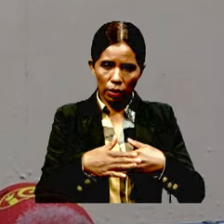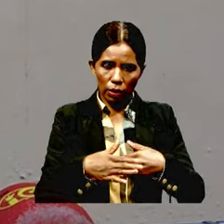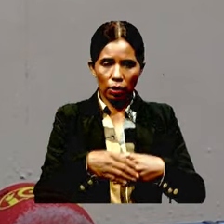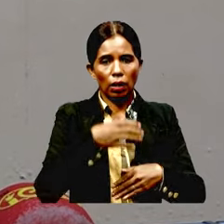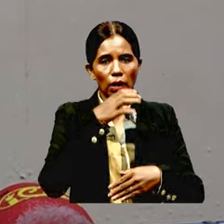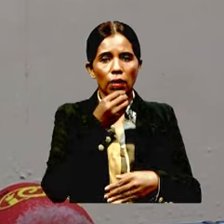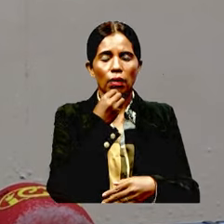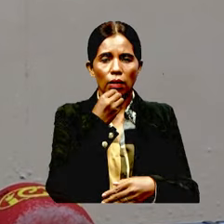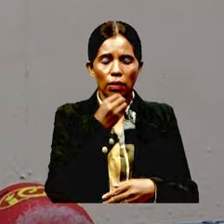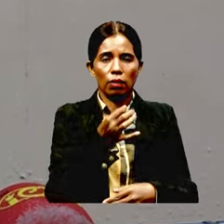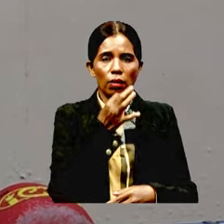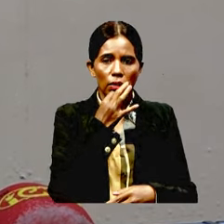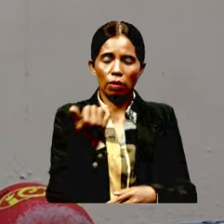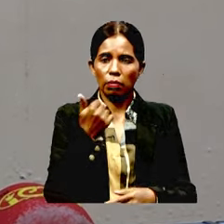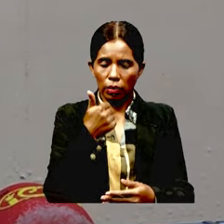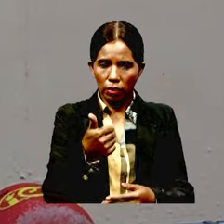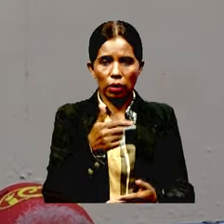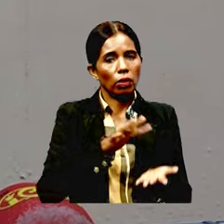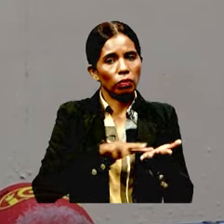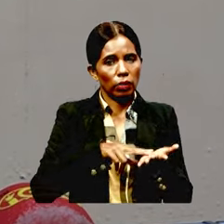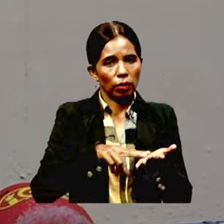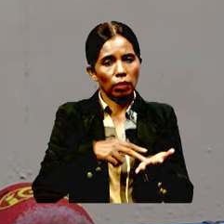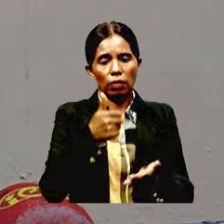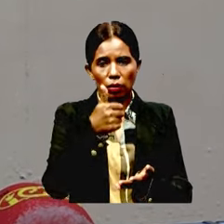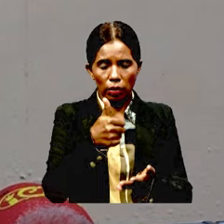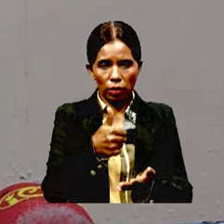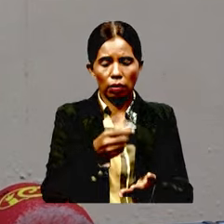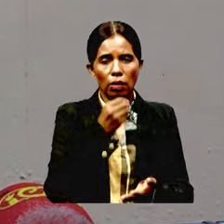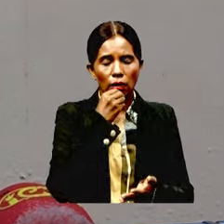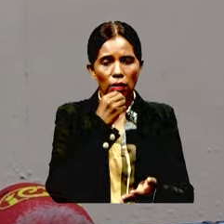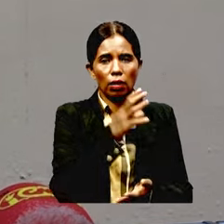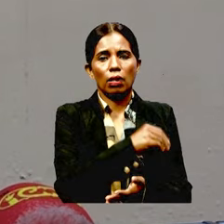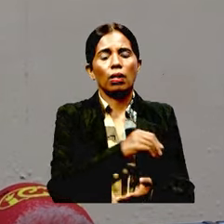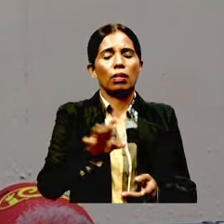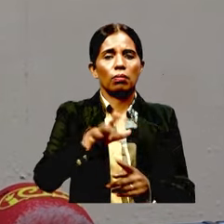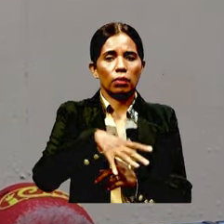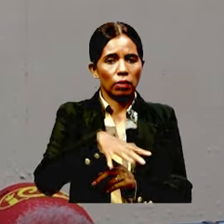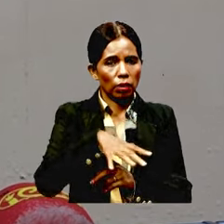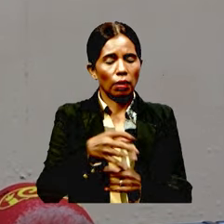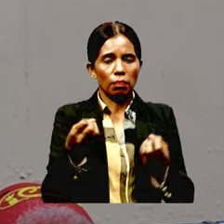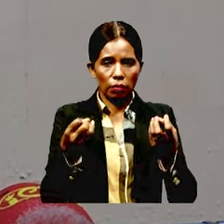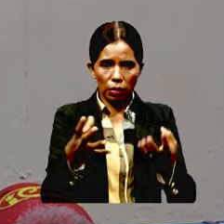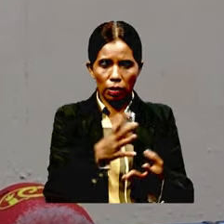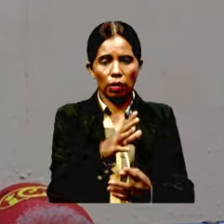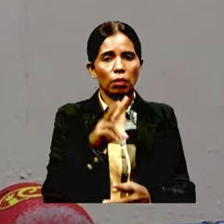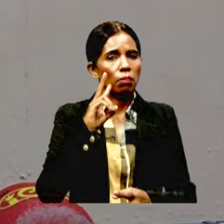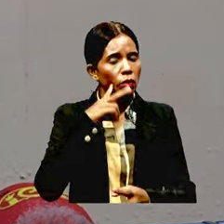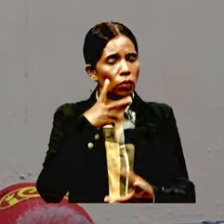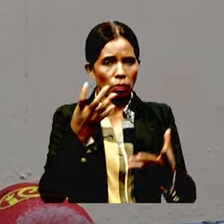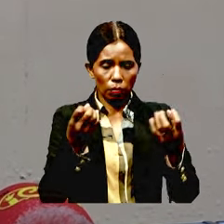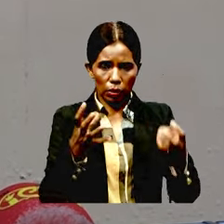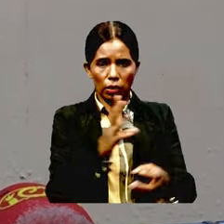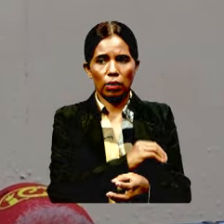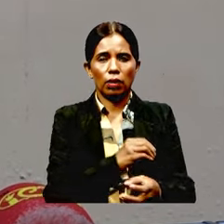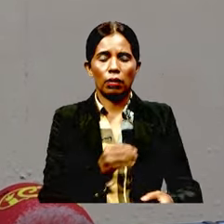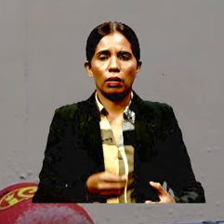ai hang be mak nutrisaun be mak diak han moro tahan barak ai fuan barak atu ne be be ne konisaun be le